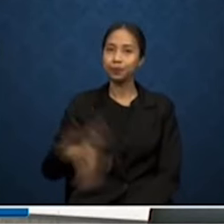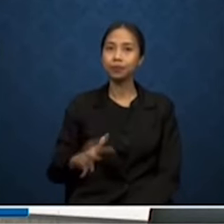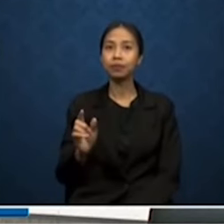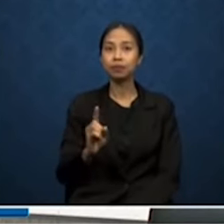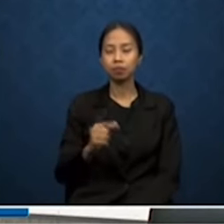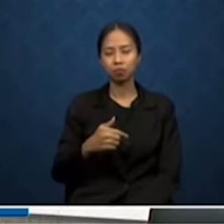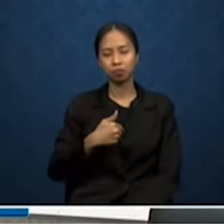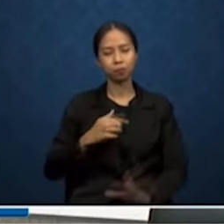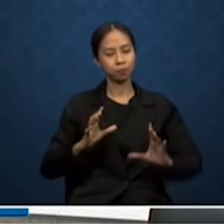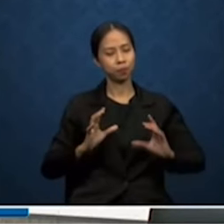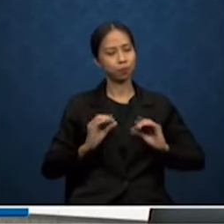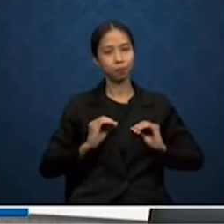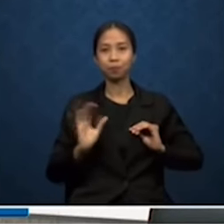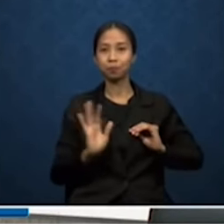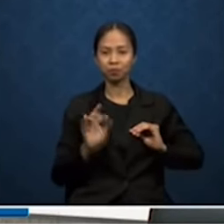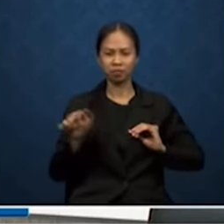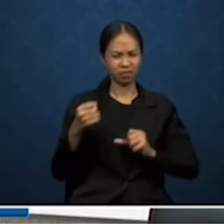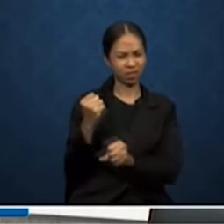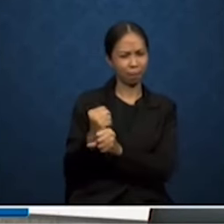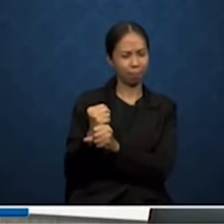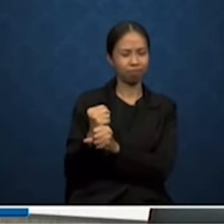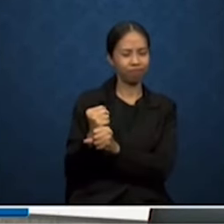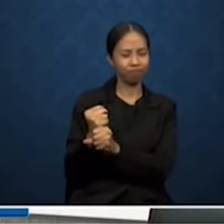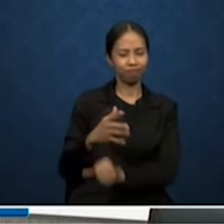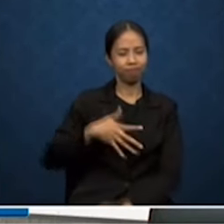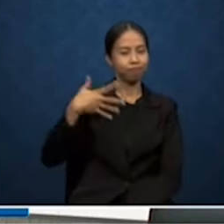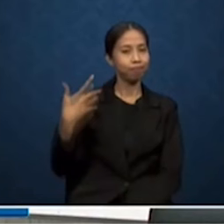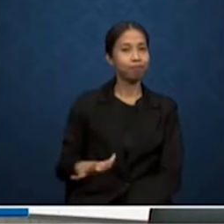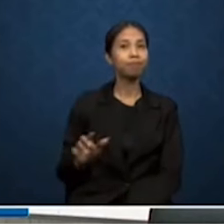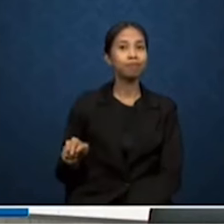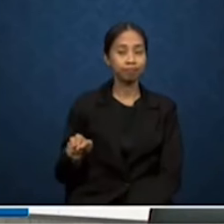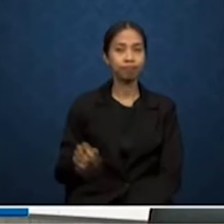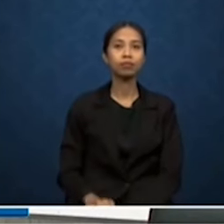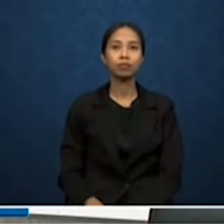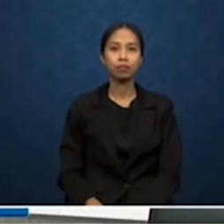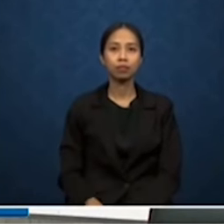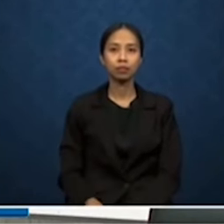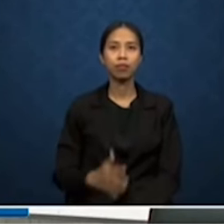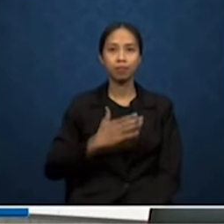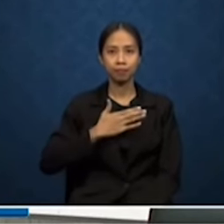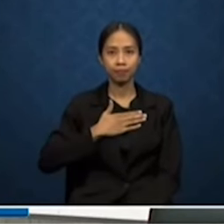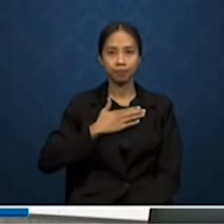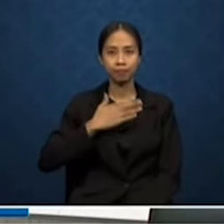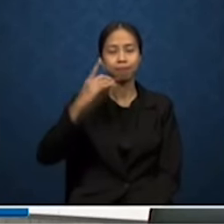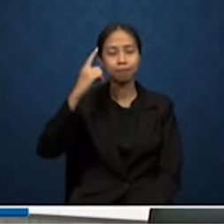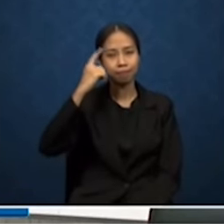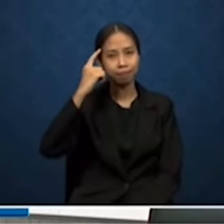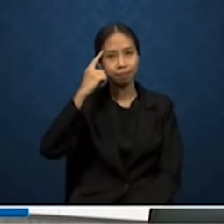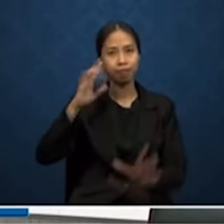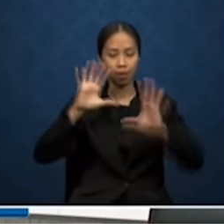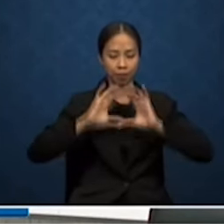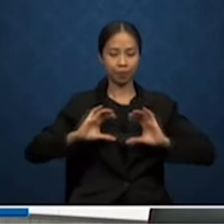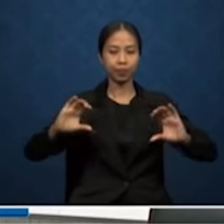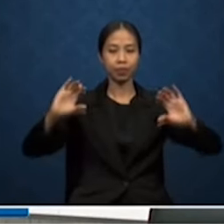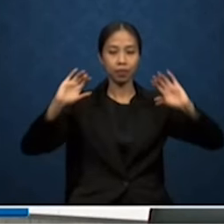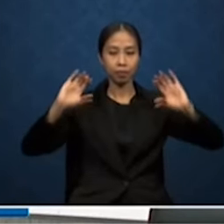ผมก็ไม่เห็นด้วยกับการกระทำดังกล่าวนะครับอย่างไรก็ตามครับท่านประธานผมคิดว่ารัฐบาลในฐานะ